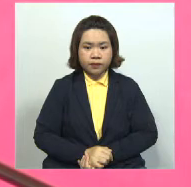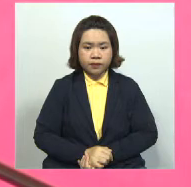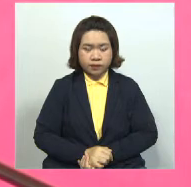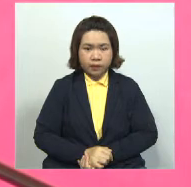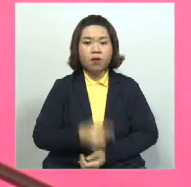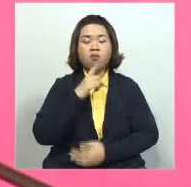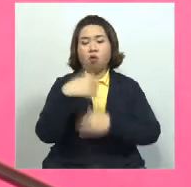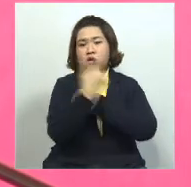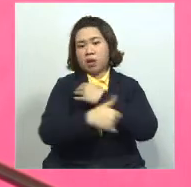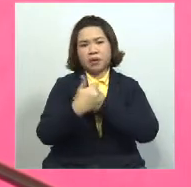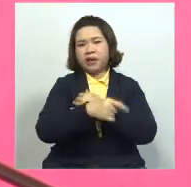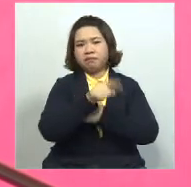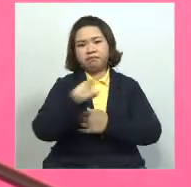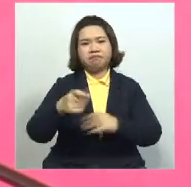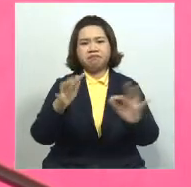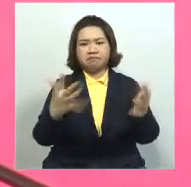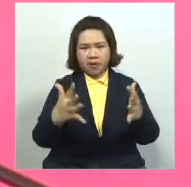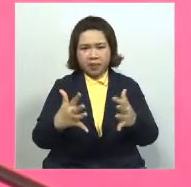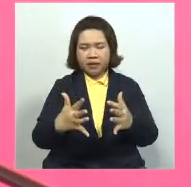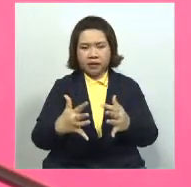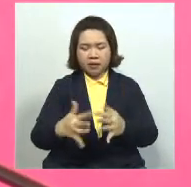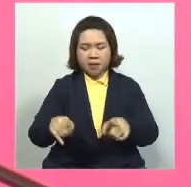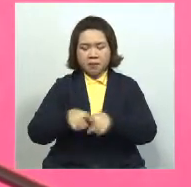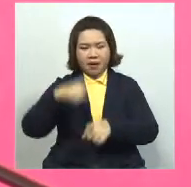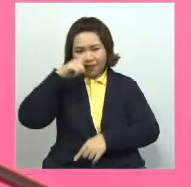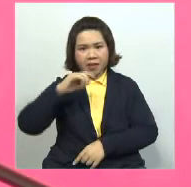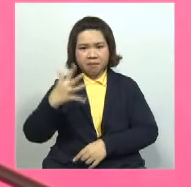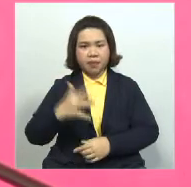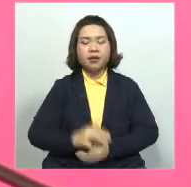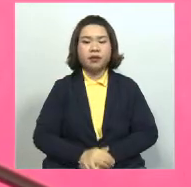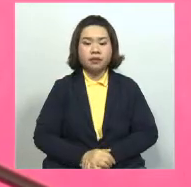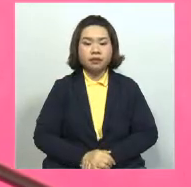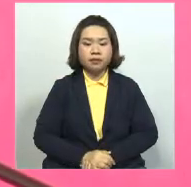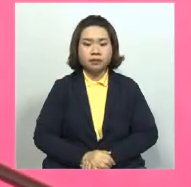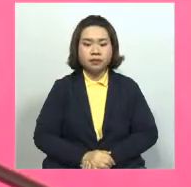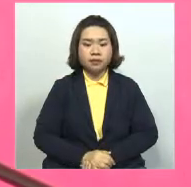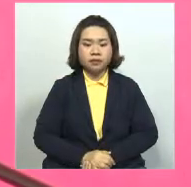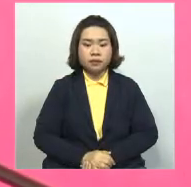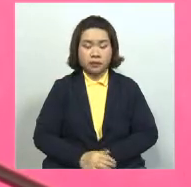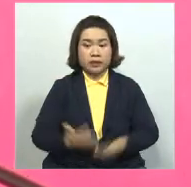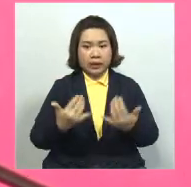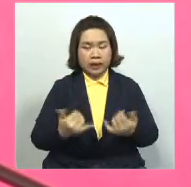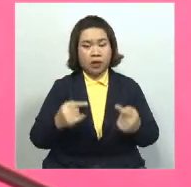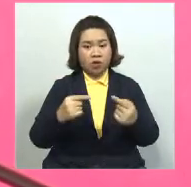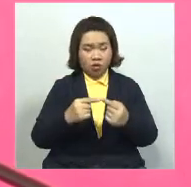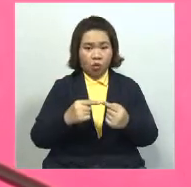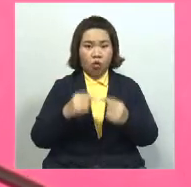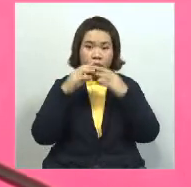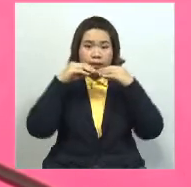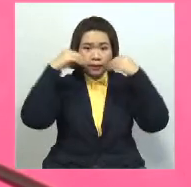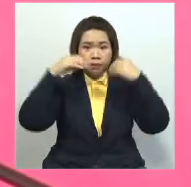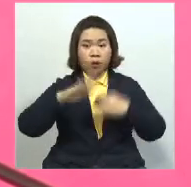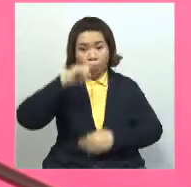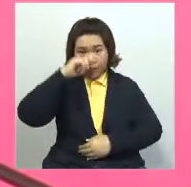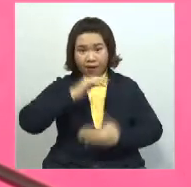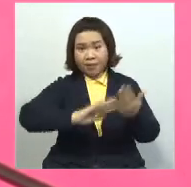ประเทศอื่นก็ไม่มีนะครับที่จะมีแบบนี้นะครับนี่คือเมืองสยามเมืองแห่งรอยยิ้ม